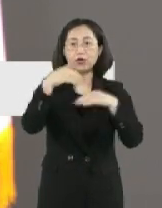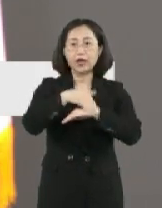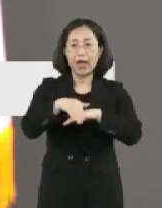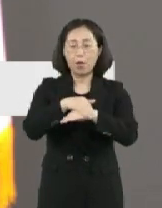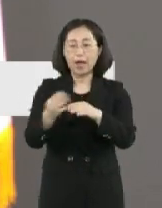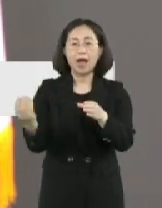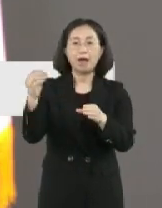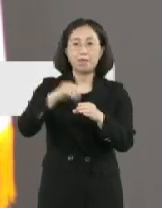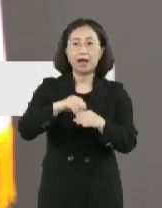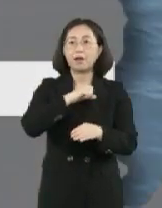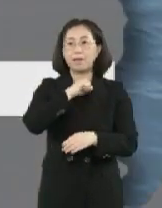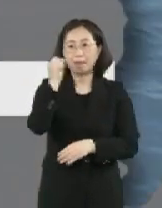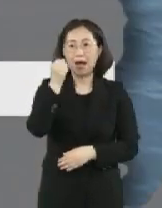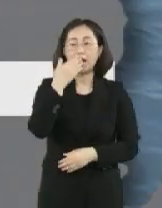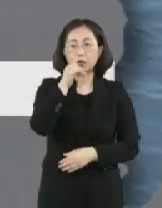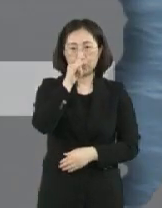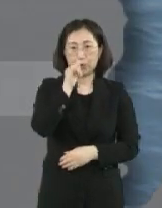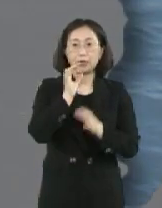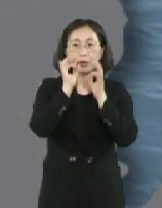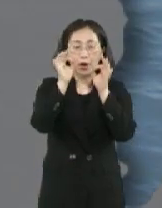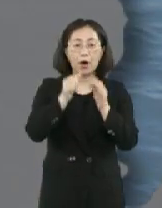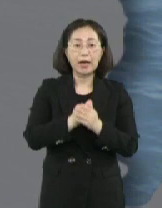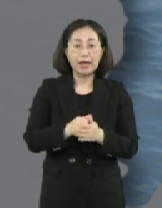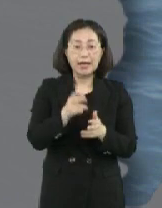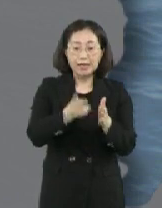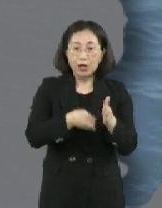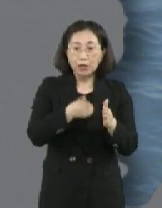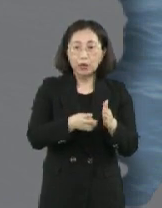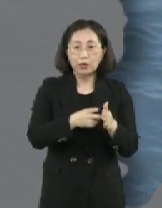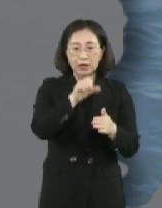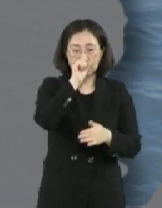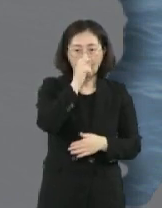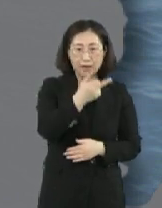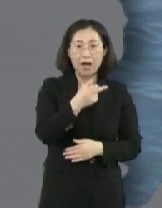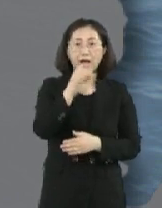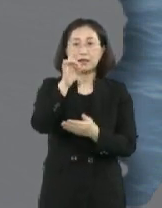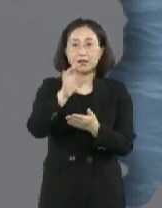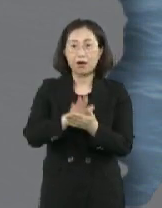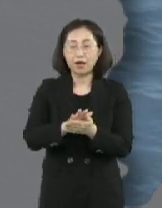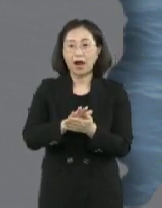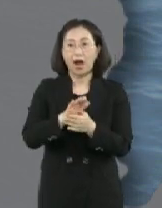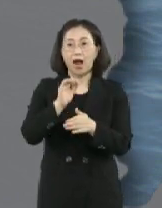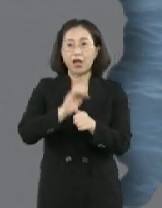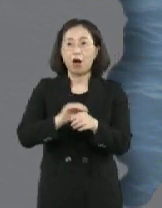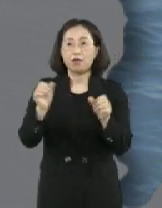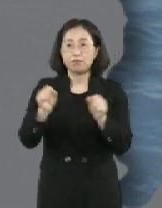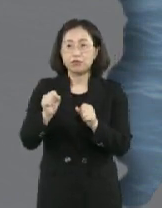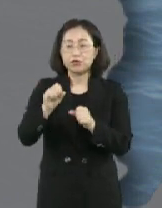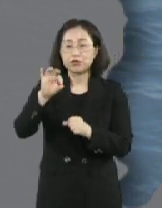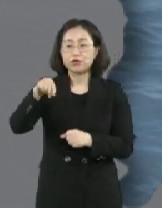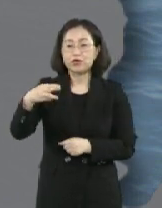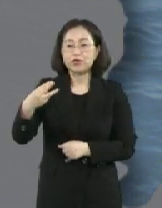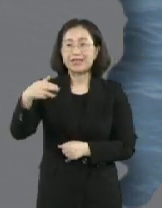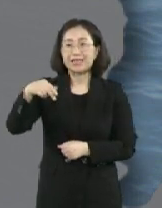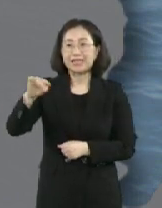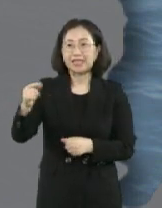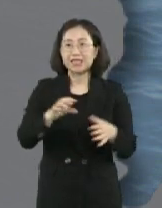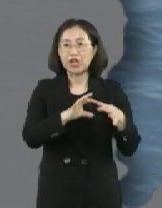계획에 반영될 수 있도록. 이 철도는 서산에서 천안, 경북 울진을 잇는 총